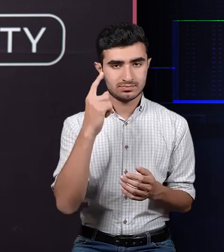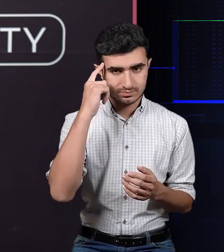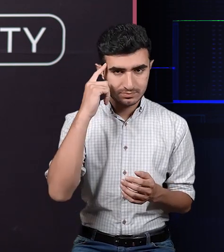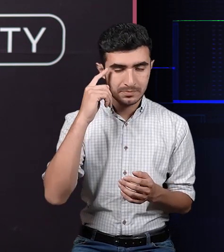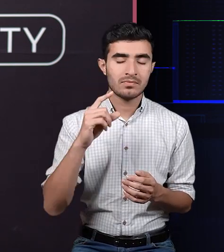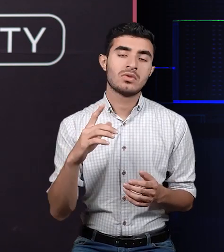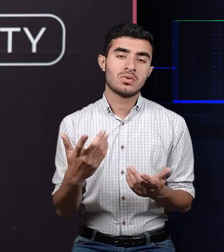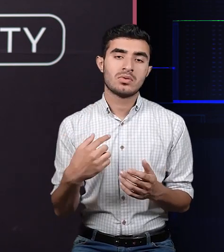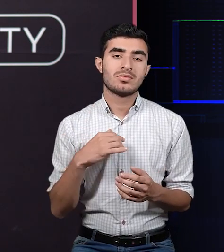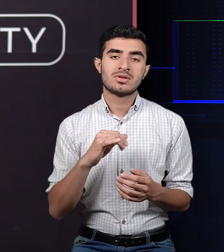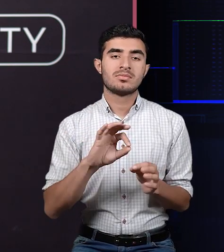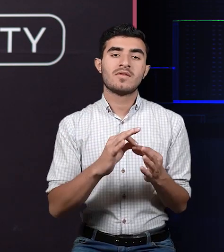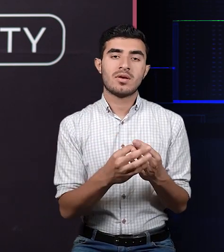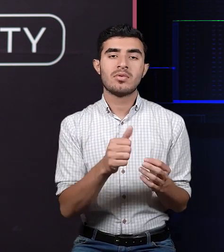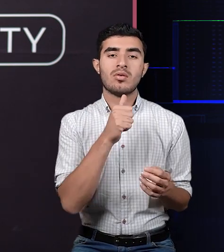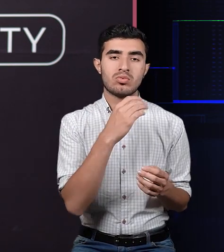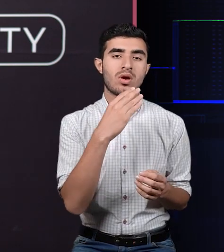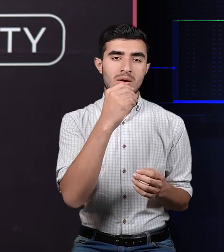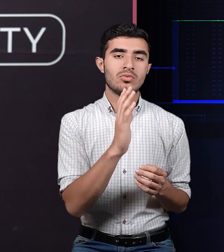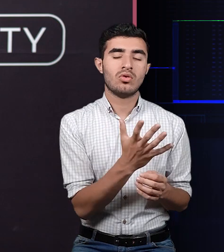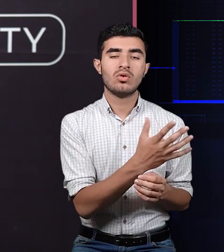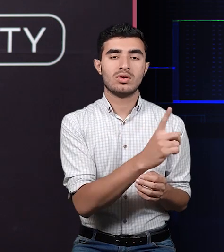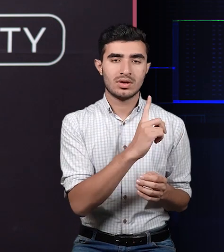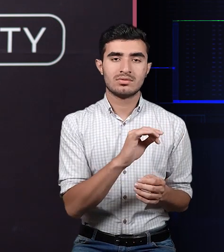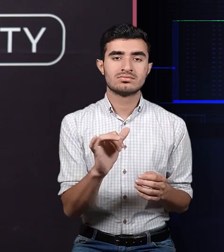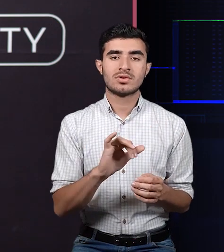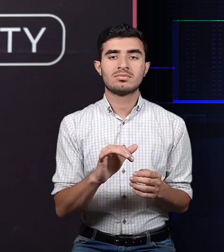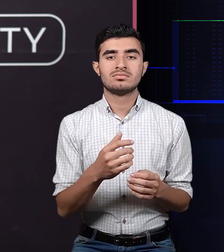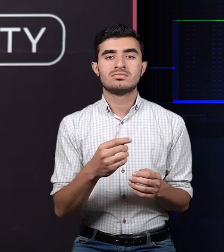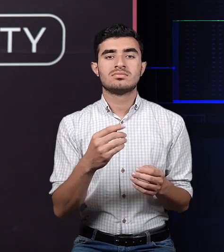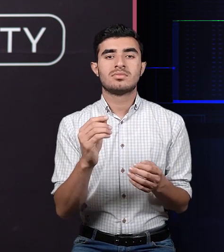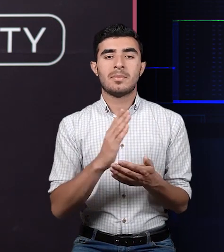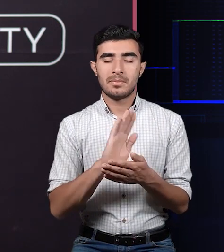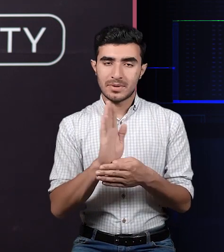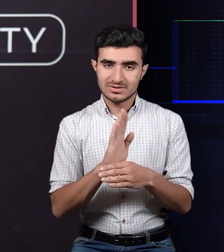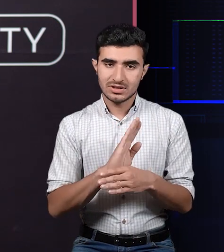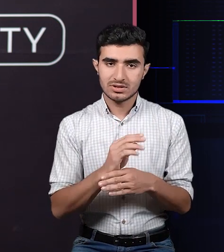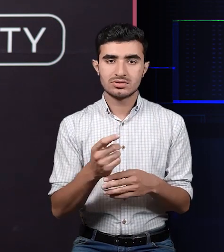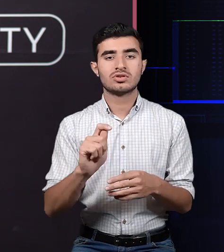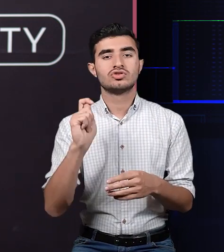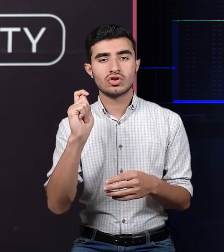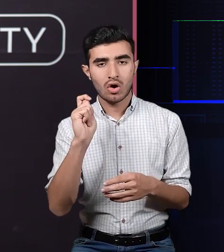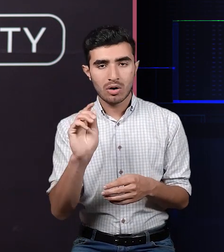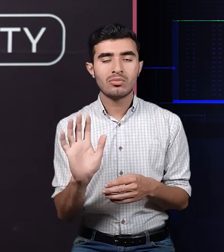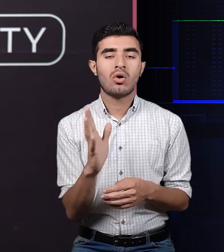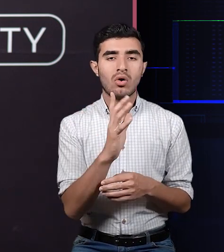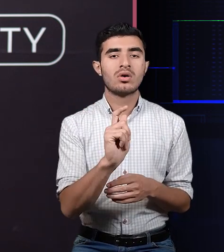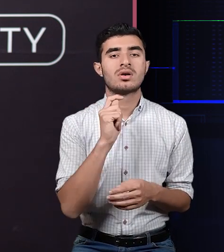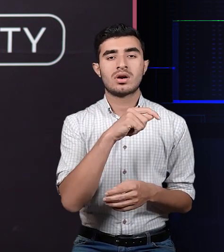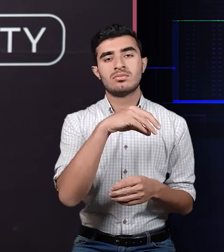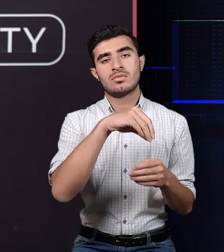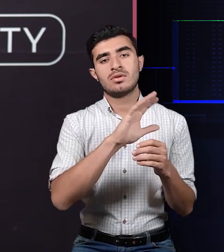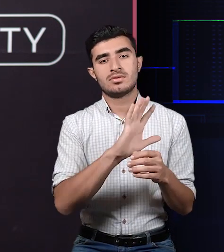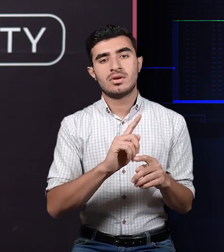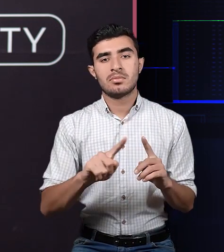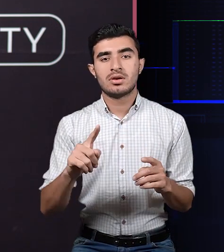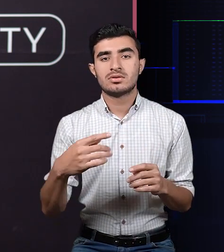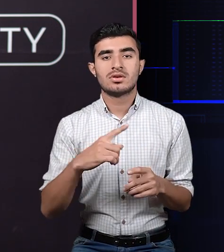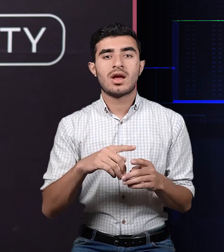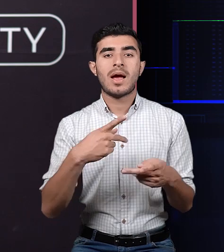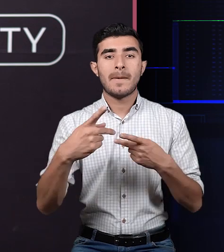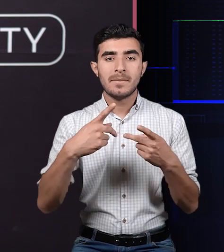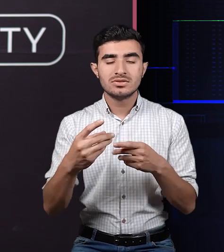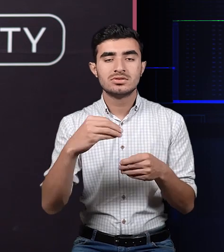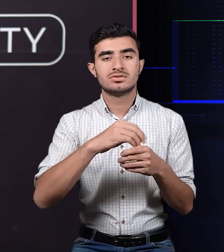لوگ تعلیم کے پیشے سے وابستہ اس طرح نہیں تھے، بلکہ کچھ ملازمت پیشہ اور